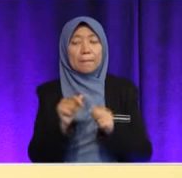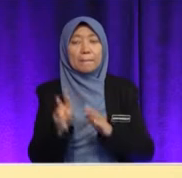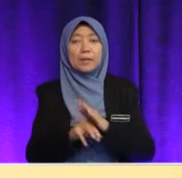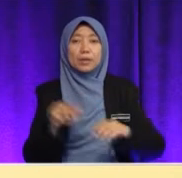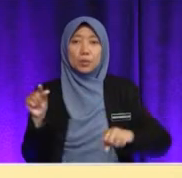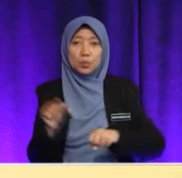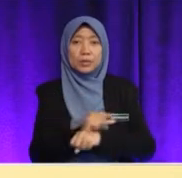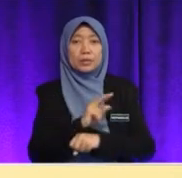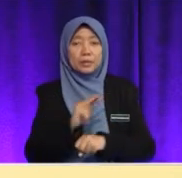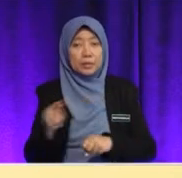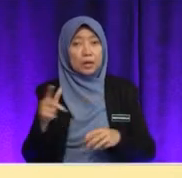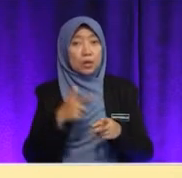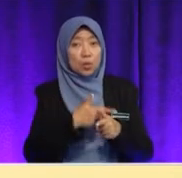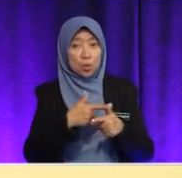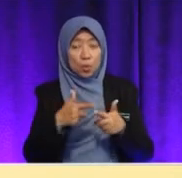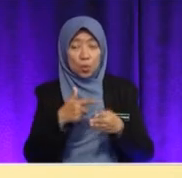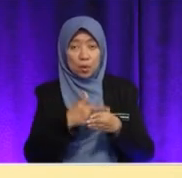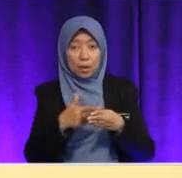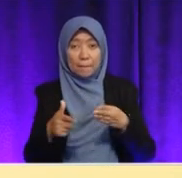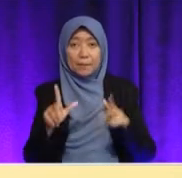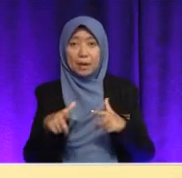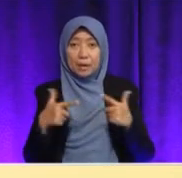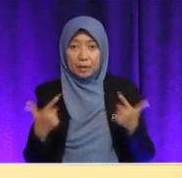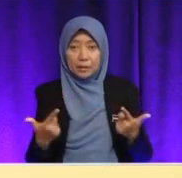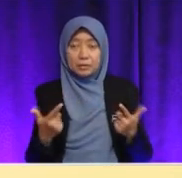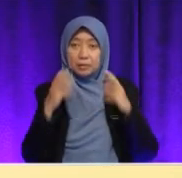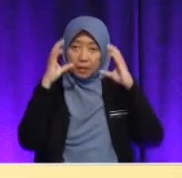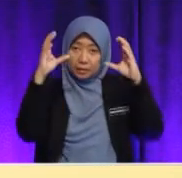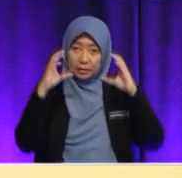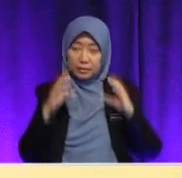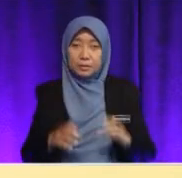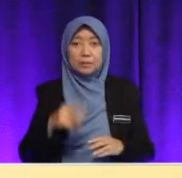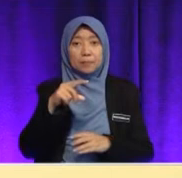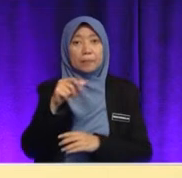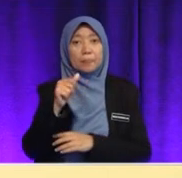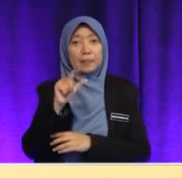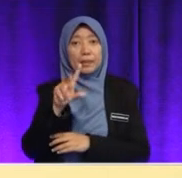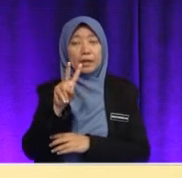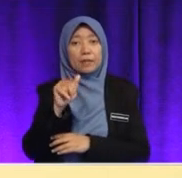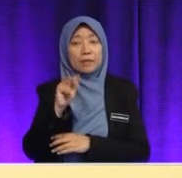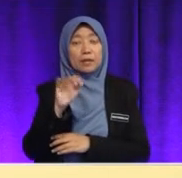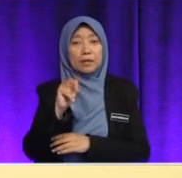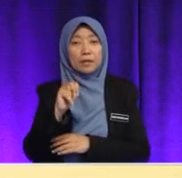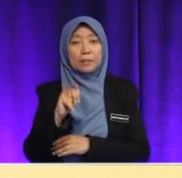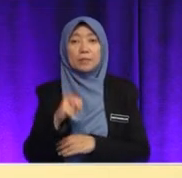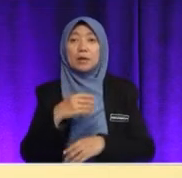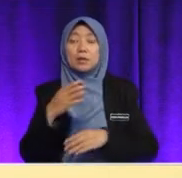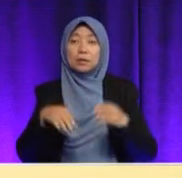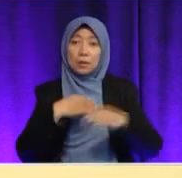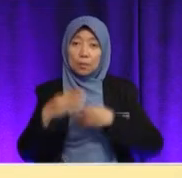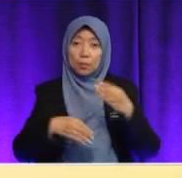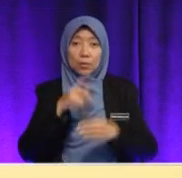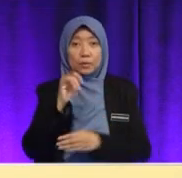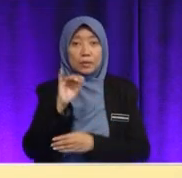logam lain melalui proses penggawa nian penyaduran timah dan penyaduran kromium